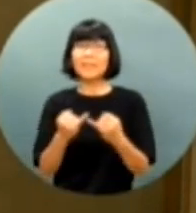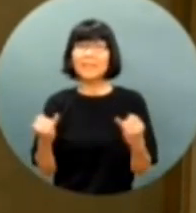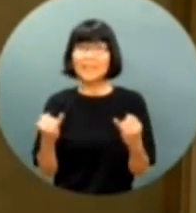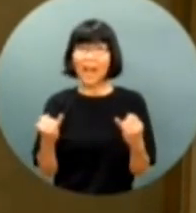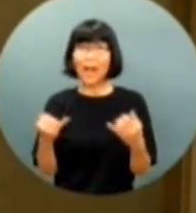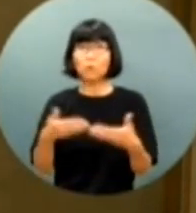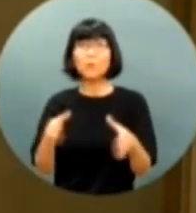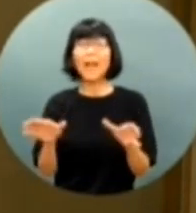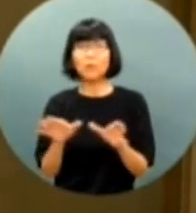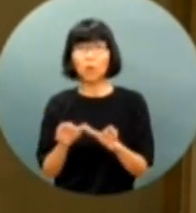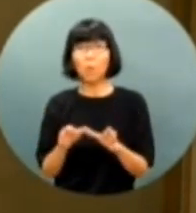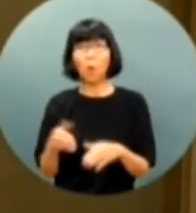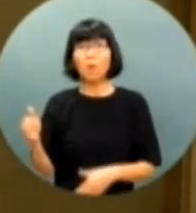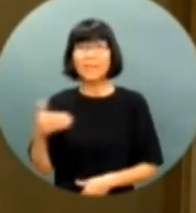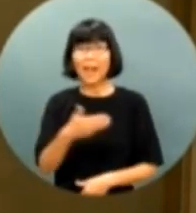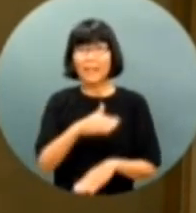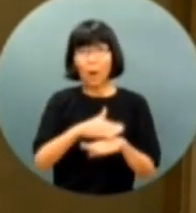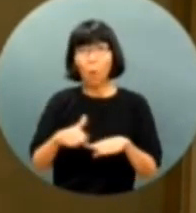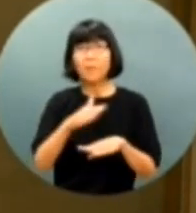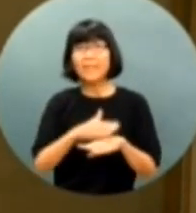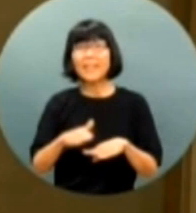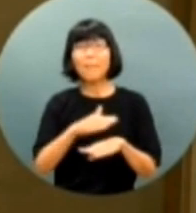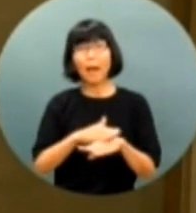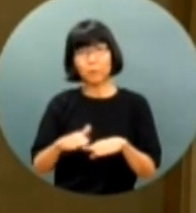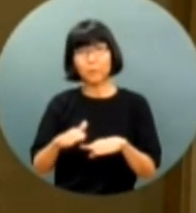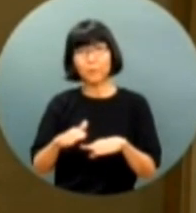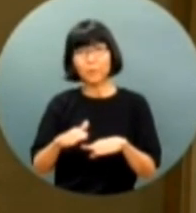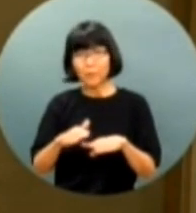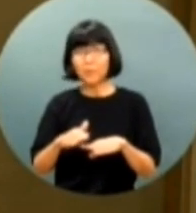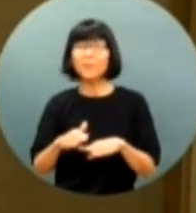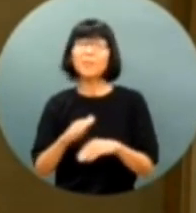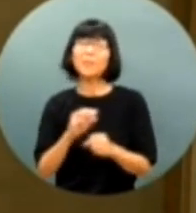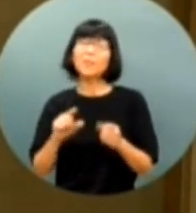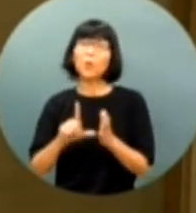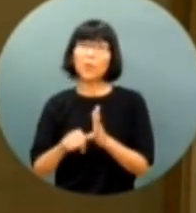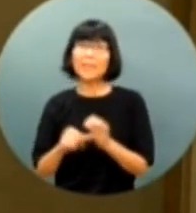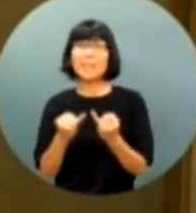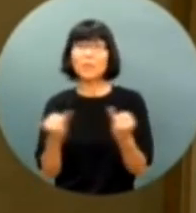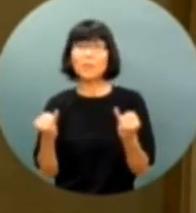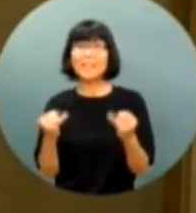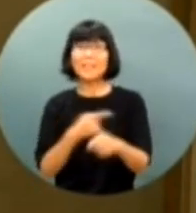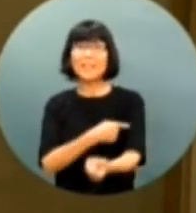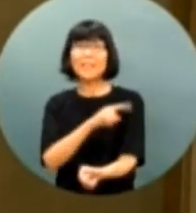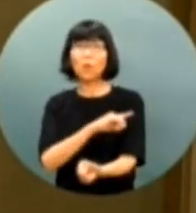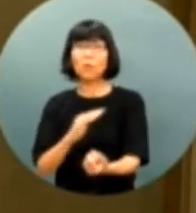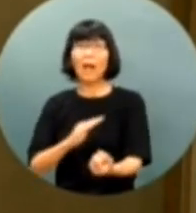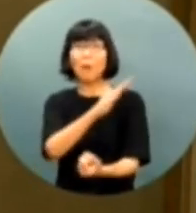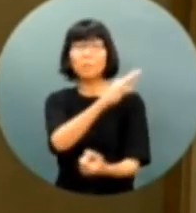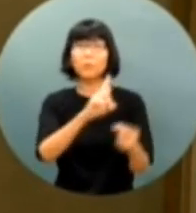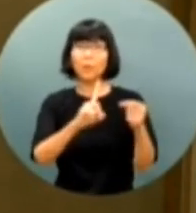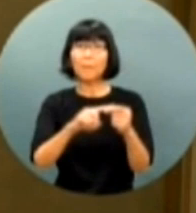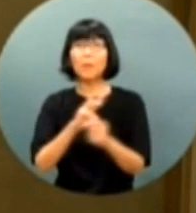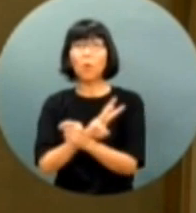魚をさばく、体験事業において、女子力を伸ばすスカウト活動の一環としている。とこれ、ちょっとな